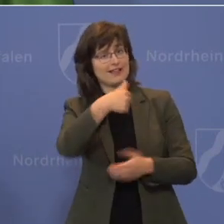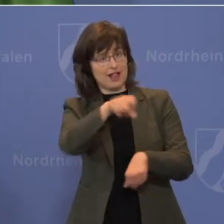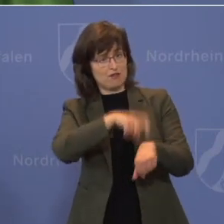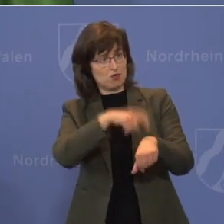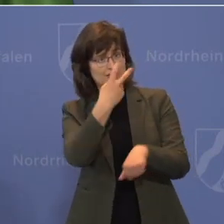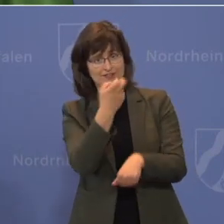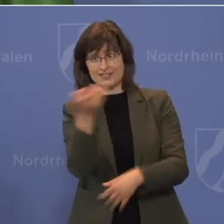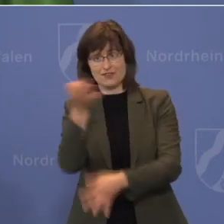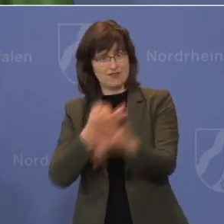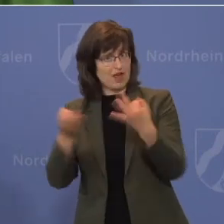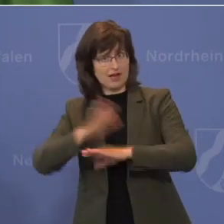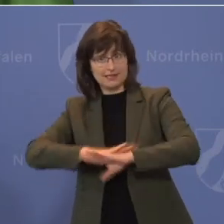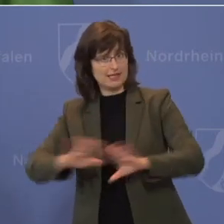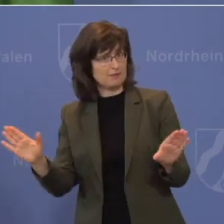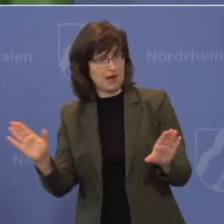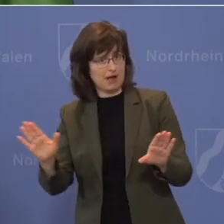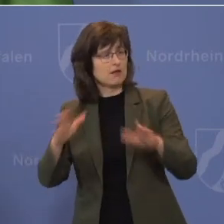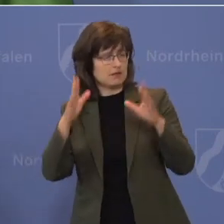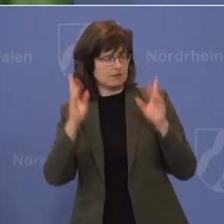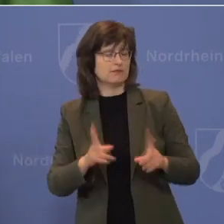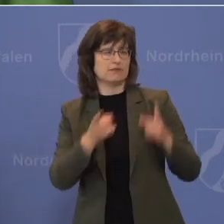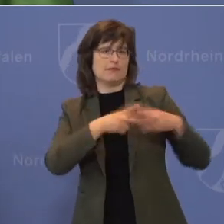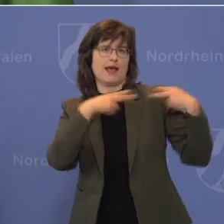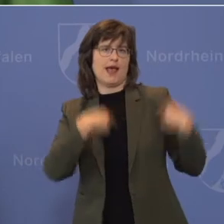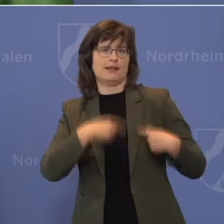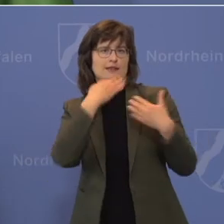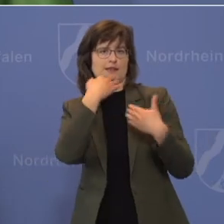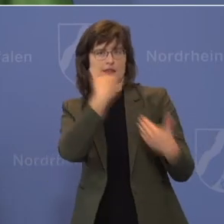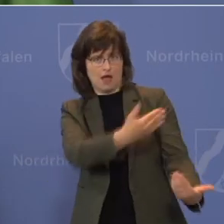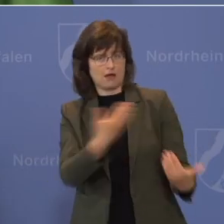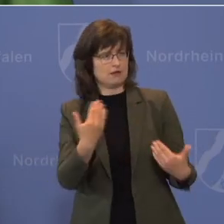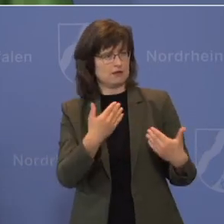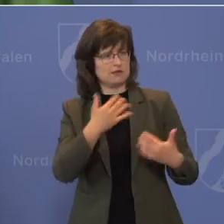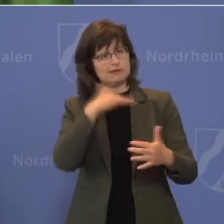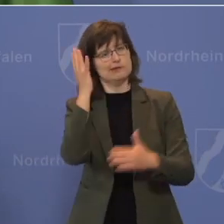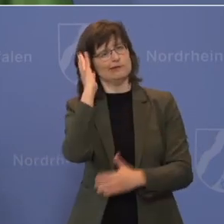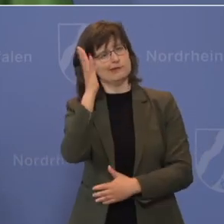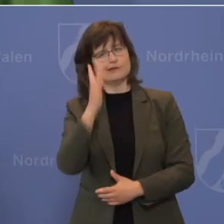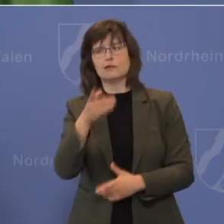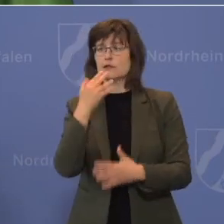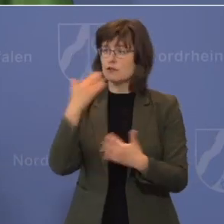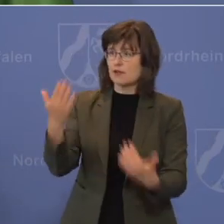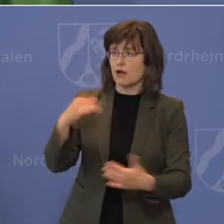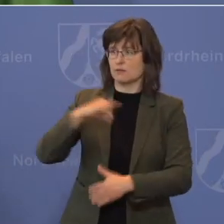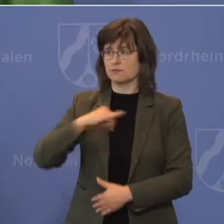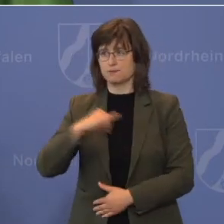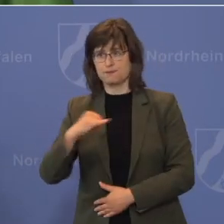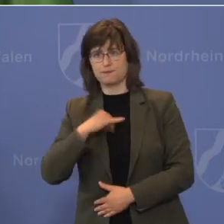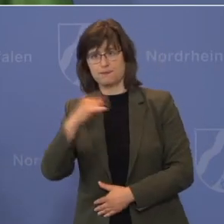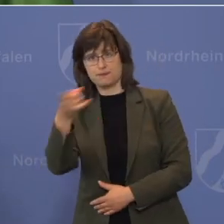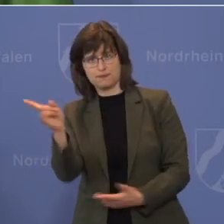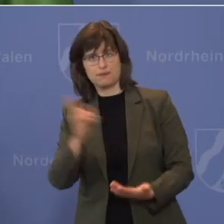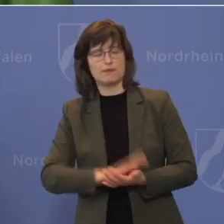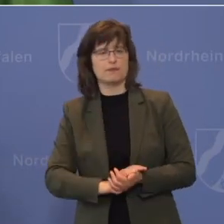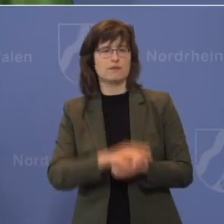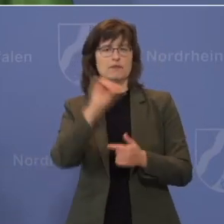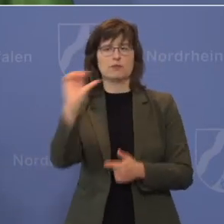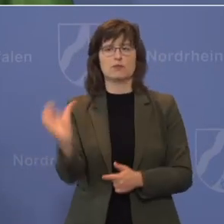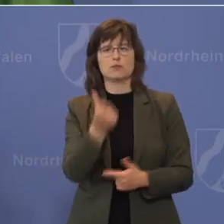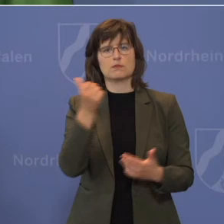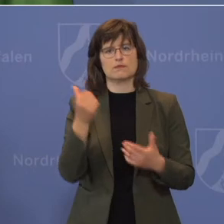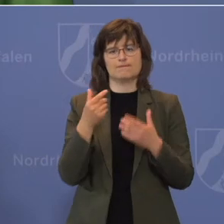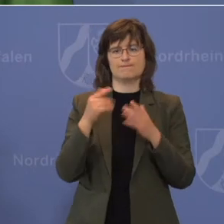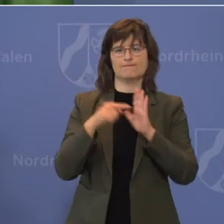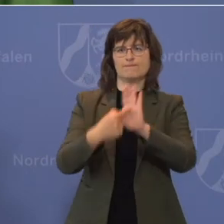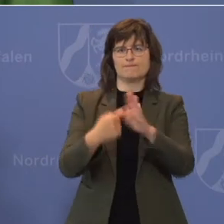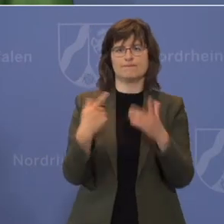weiteren Fragen vorliegen. Dann danke ich Ihnen herzlich für die Ausführungen. Ihnen herzlichen Dank für das Interesse. Und wir verweisen nochmals darauf, dass auch der Ministerpräsident